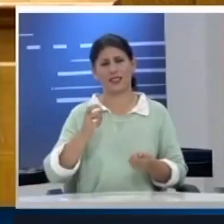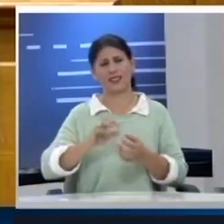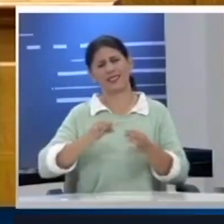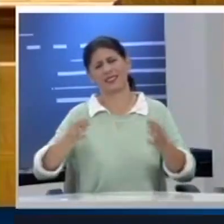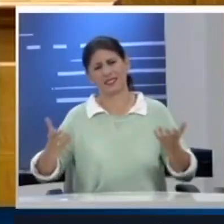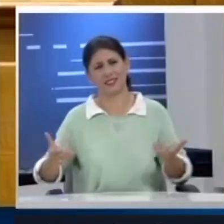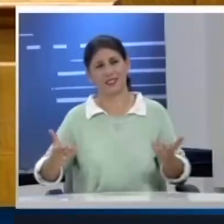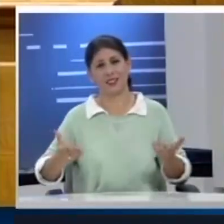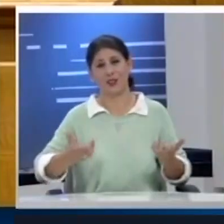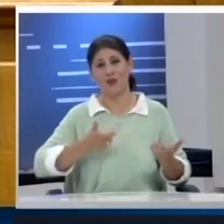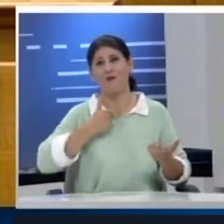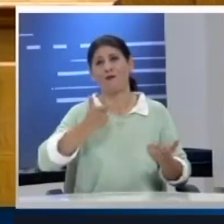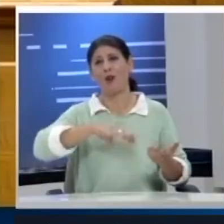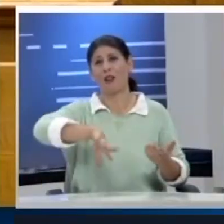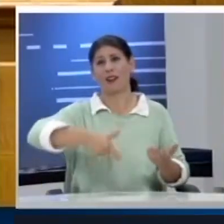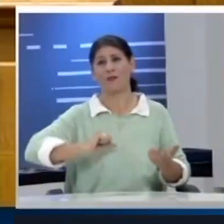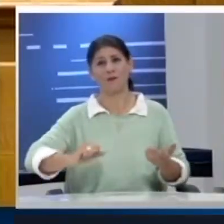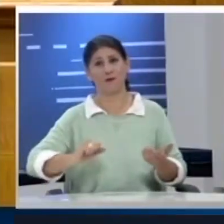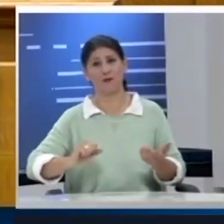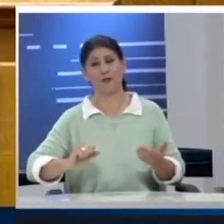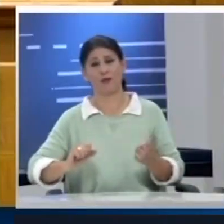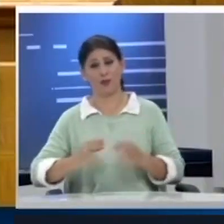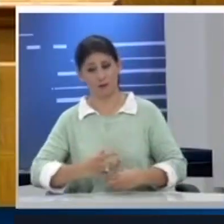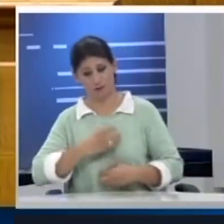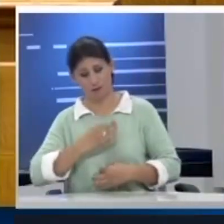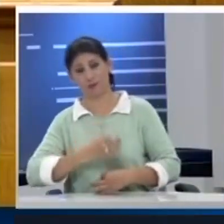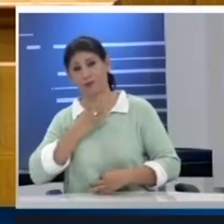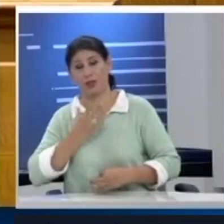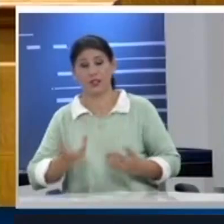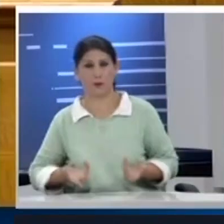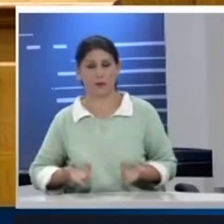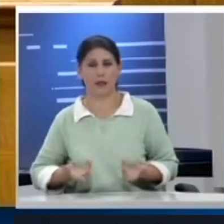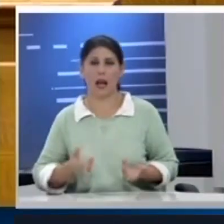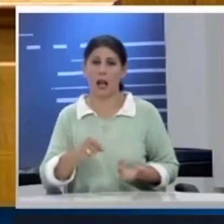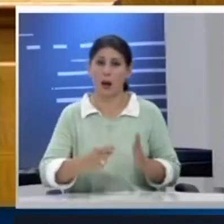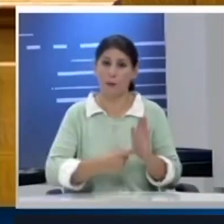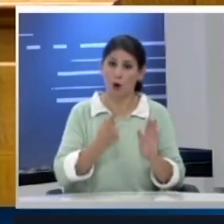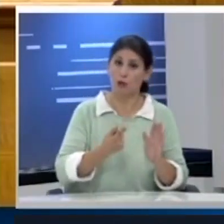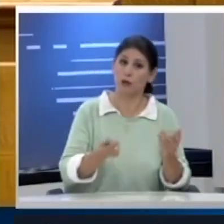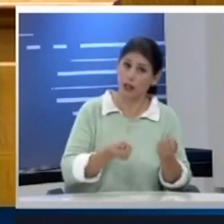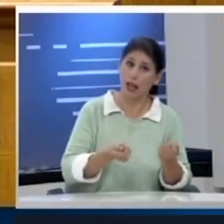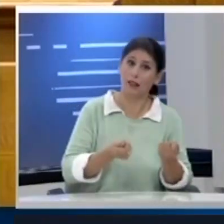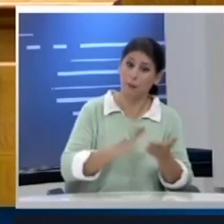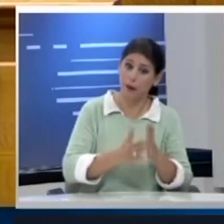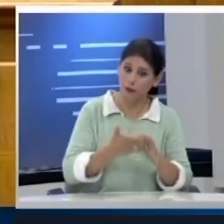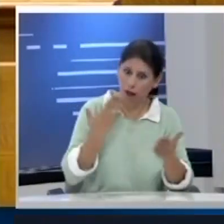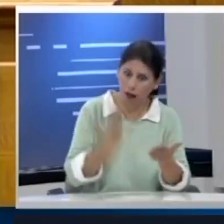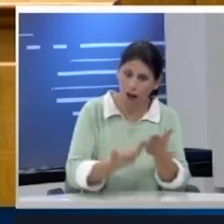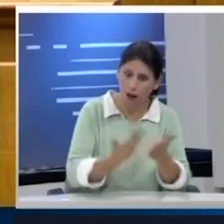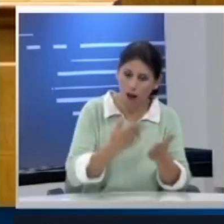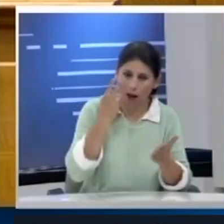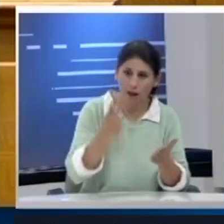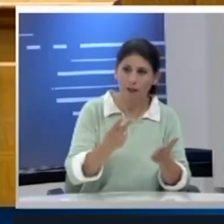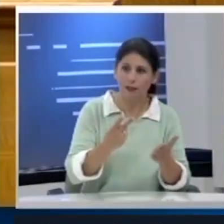λέει ο λαός μας φωνάζει ο κλέφτης. Αλλά για πρώτη φορά εσείς κάνετε πράξη την απόπειρα να φοβήσετε